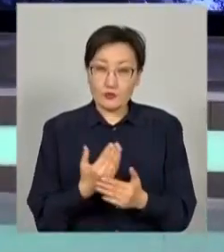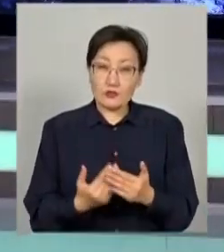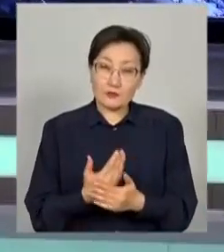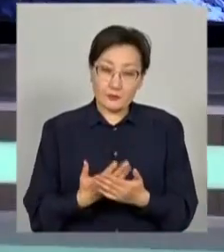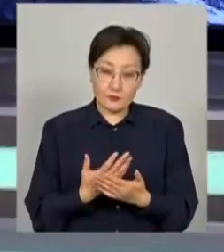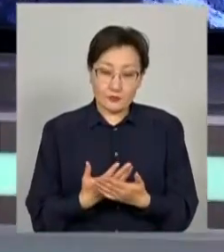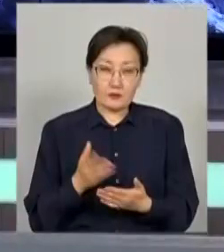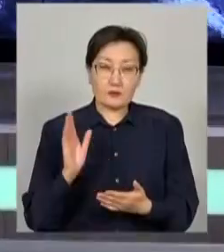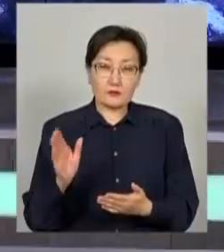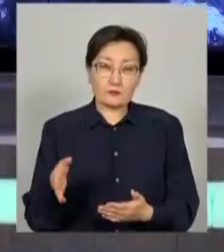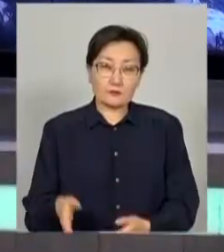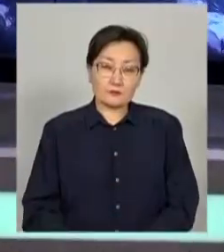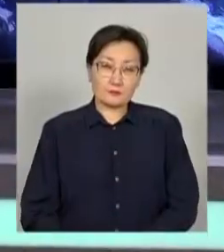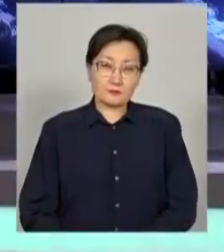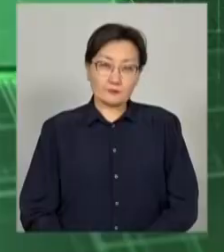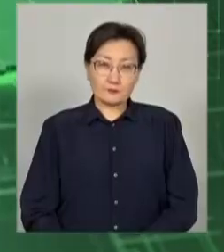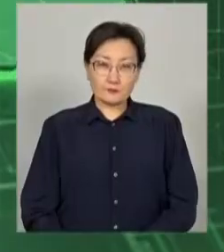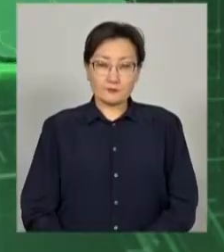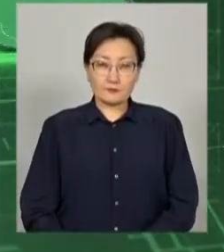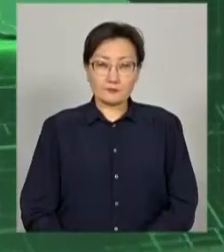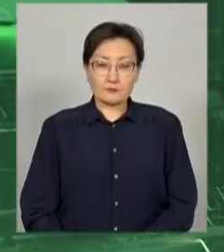Бүгінгі шығарылымнан көретіндеріңіз.